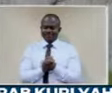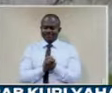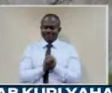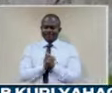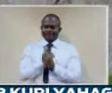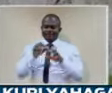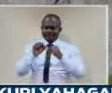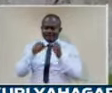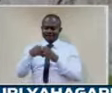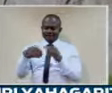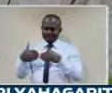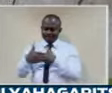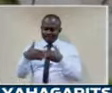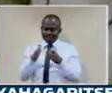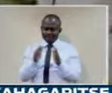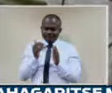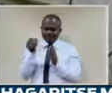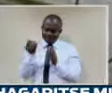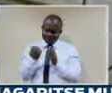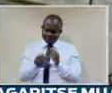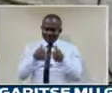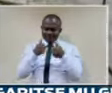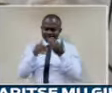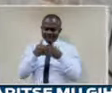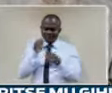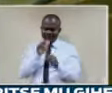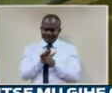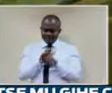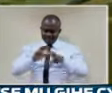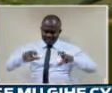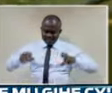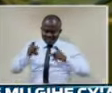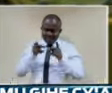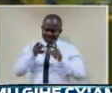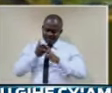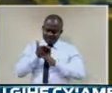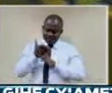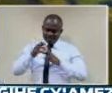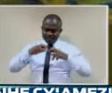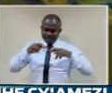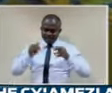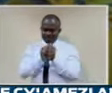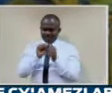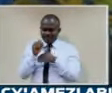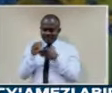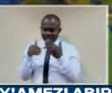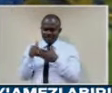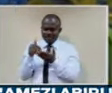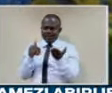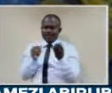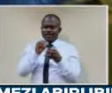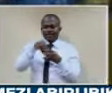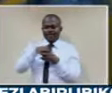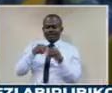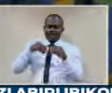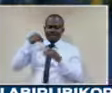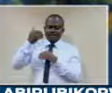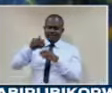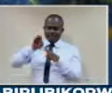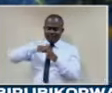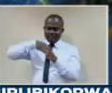Yafashe ibikarito n'imbaho arabigegena neza cyane, acukura hazanyura amasinga n'utundi twuma anabishyiramo maze